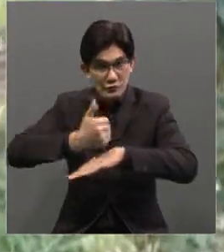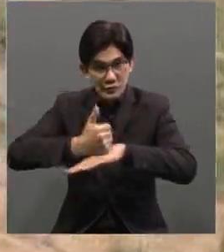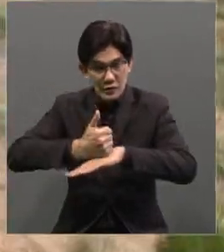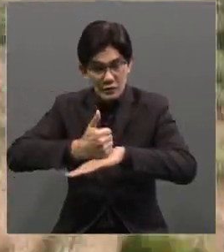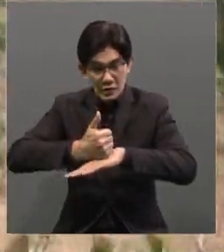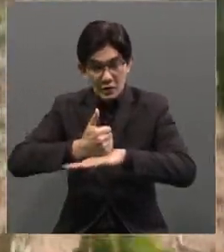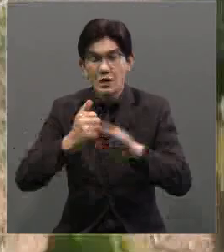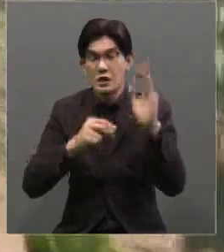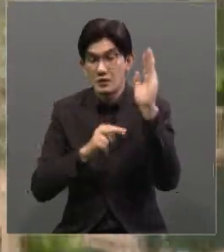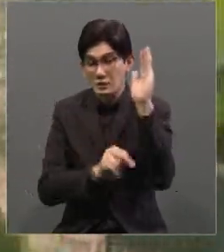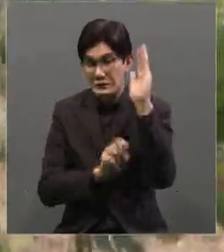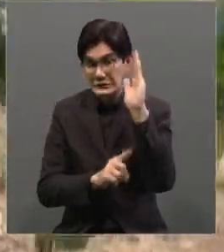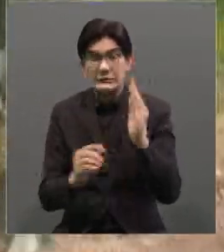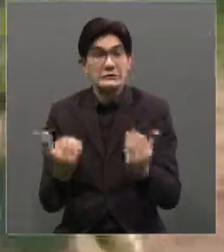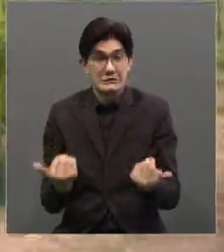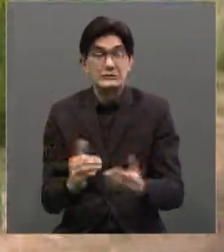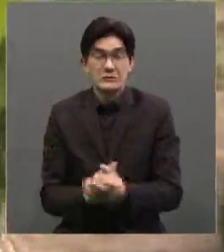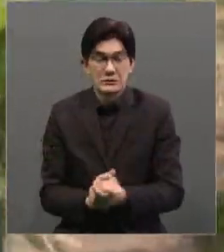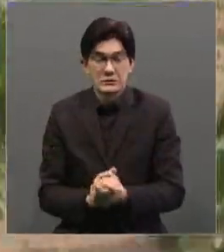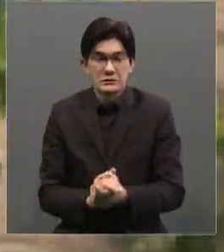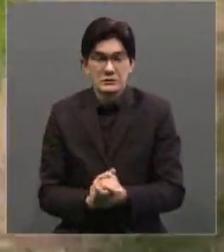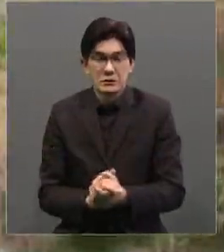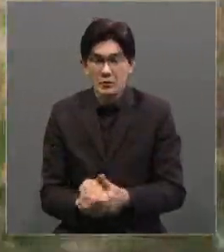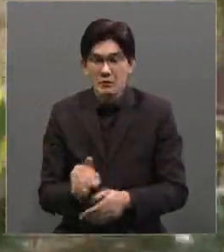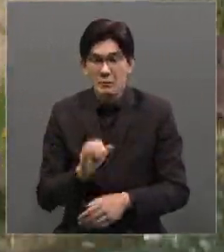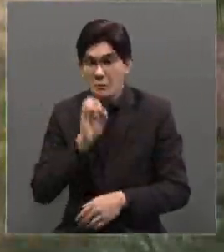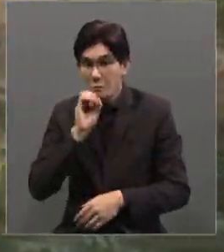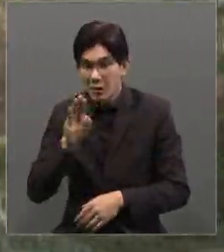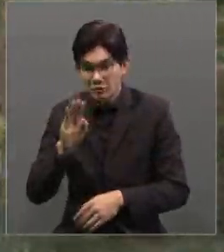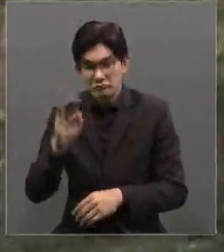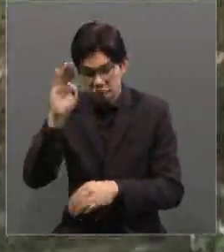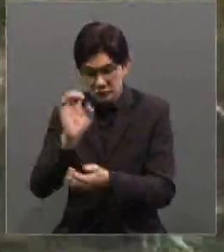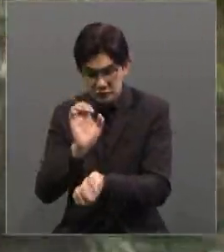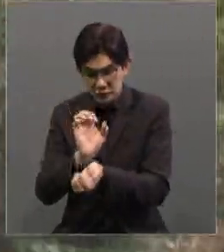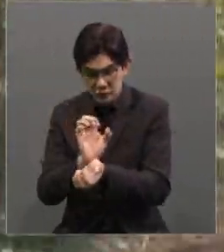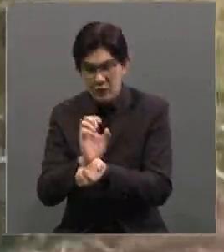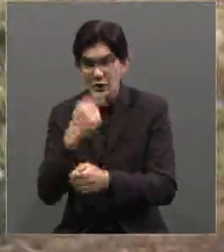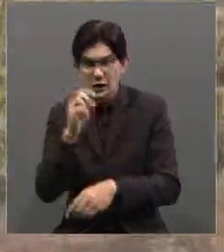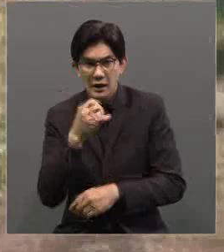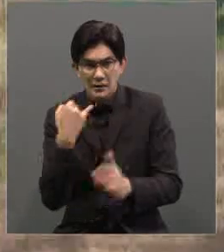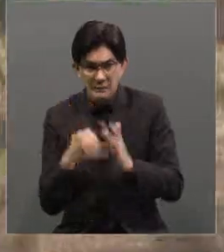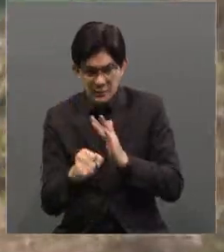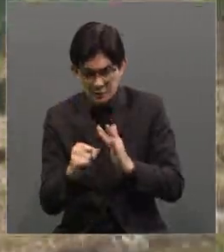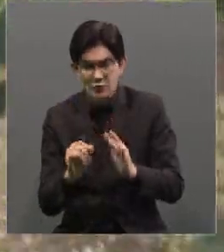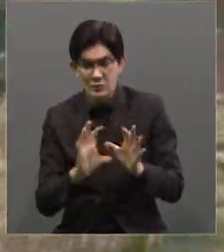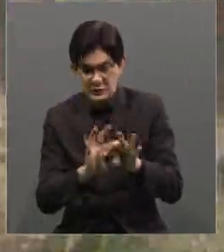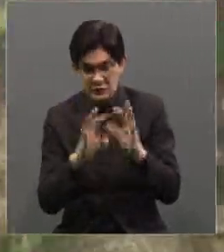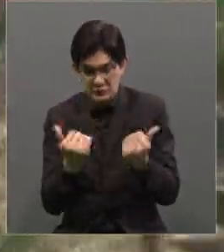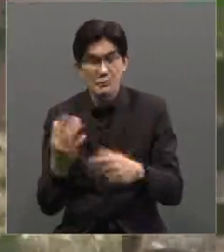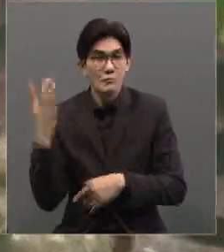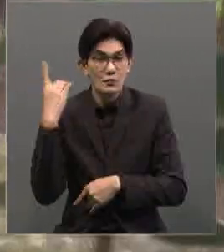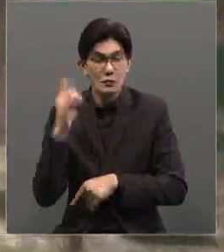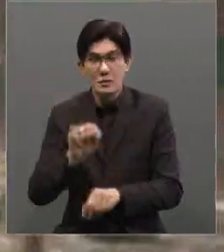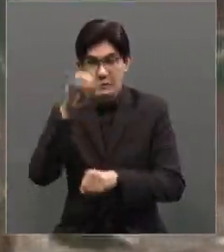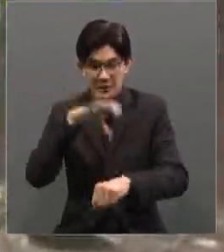ำรวจภูธรจังหวัดนครศรีธรรมราชก็บอกว่าตอนนี้เนี่ยเข้าแจ้งความเพื่อดำเนินคดีกับผู้กระทำผิดแล้วนะคะล่าสุดเมื่อวานนี้ออกหม